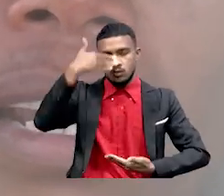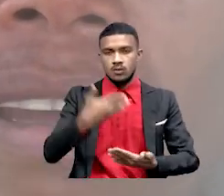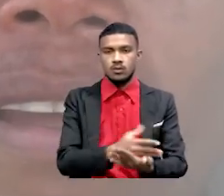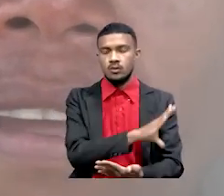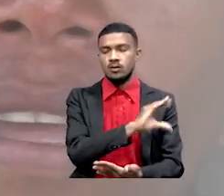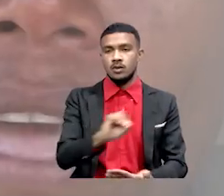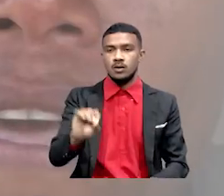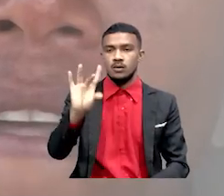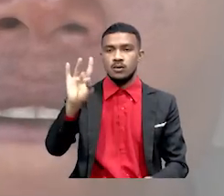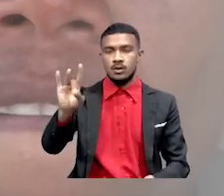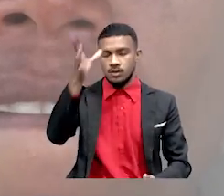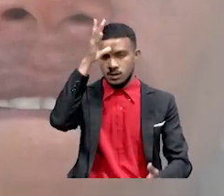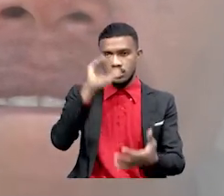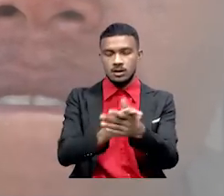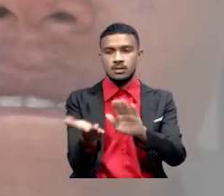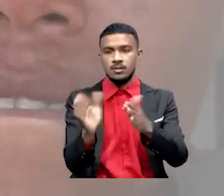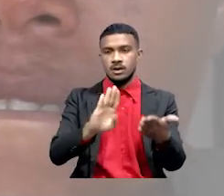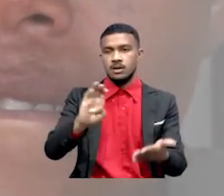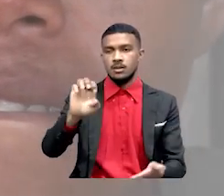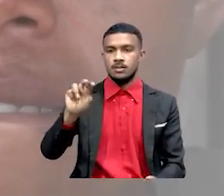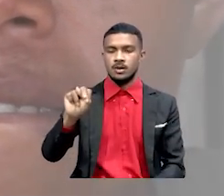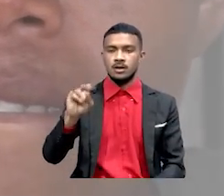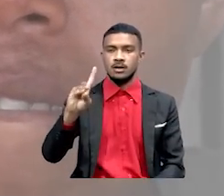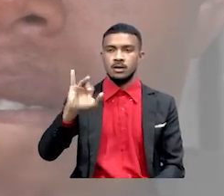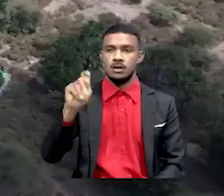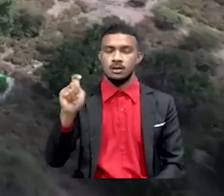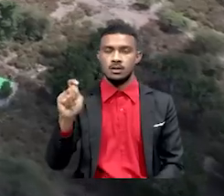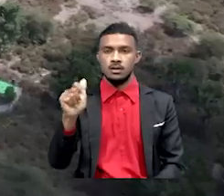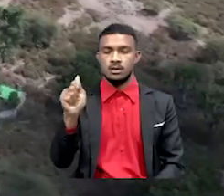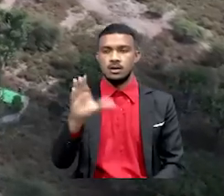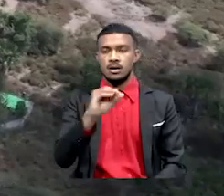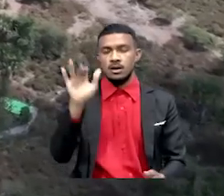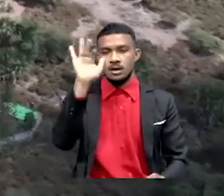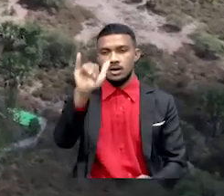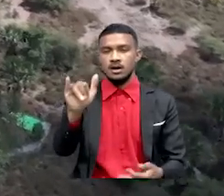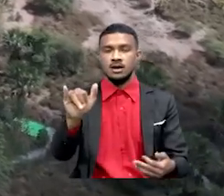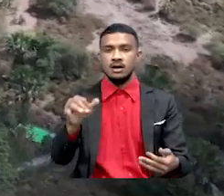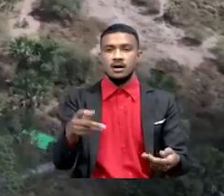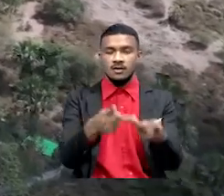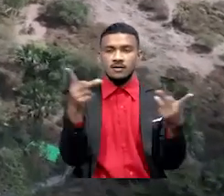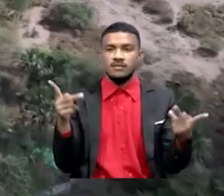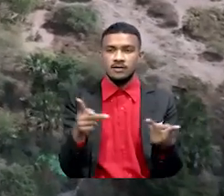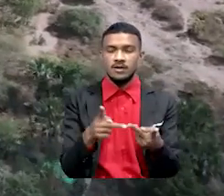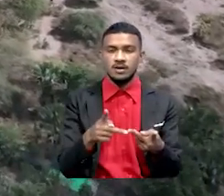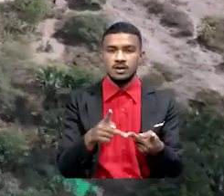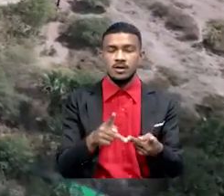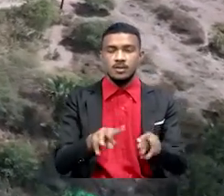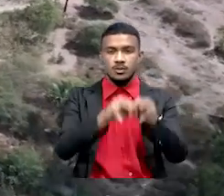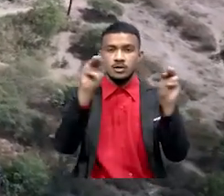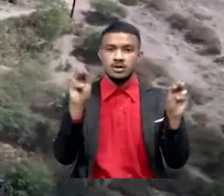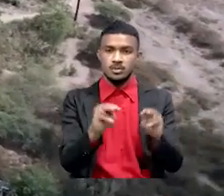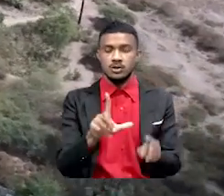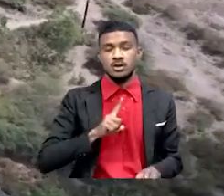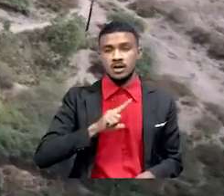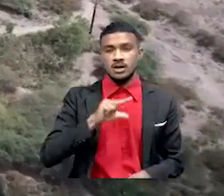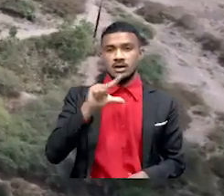husik mundu ne, bendita de Jesus helaia bairu di Mau Lake, aldeia Mau Soi, suku Tibar, posto administrativo